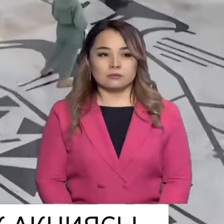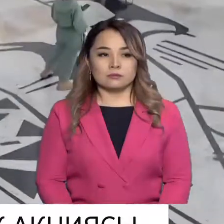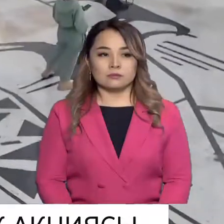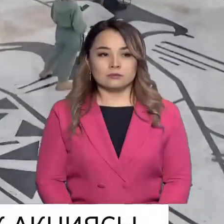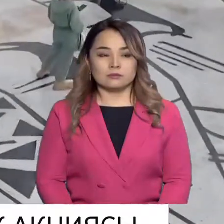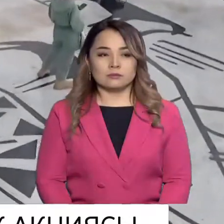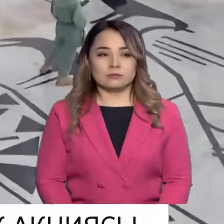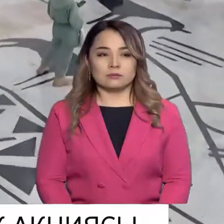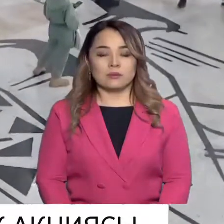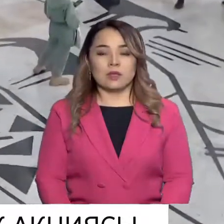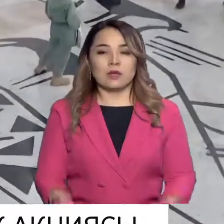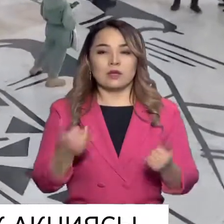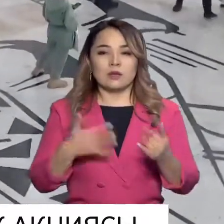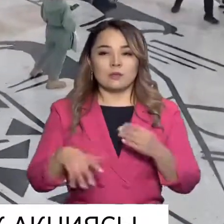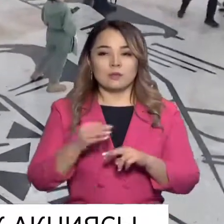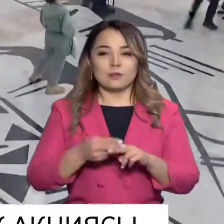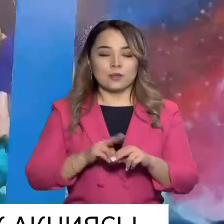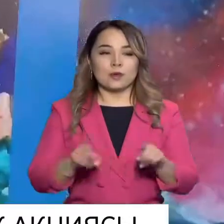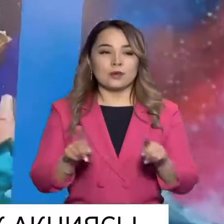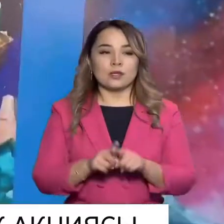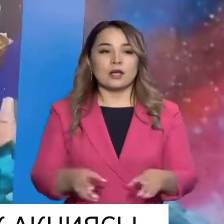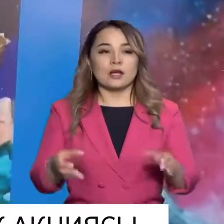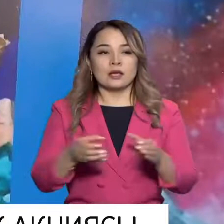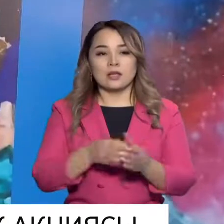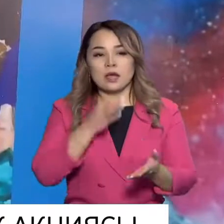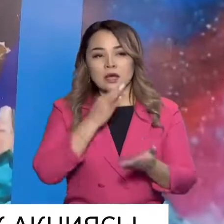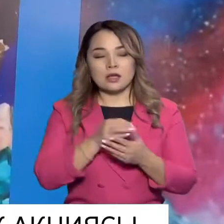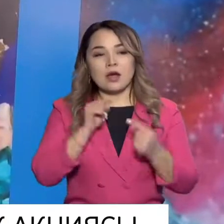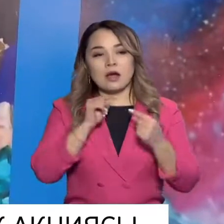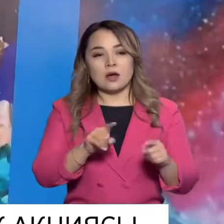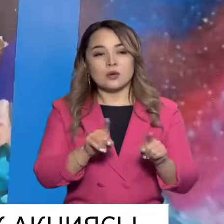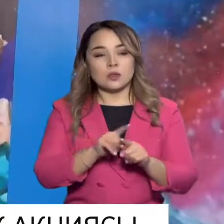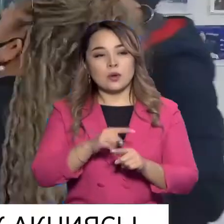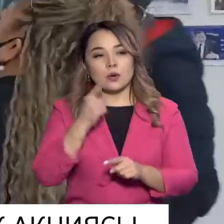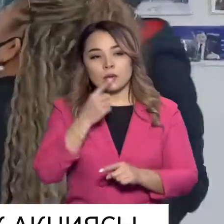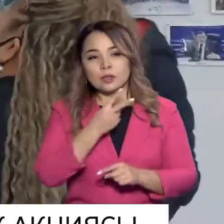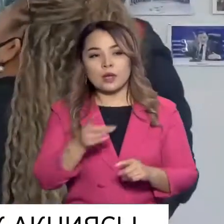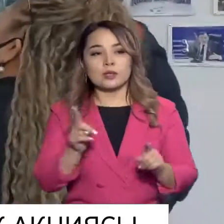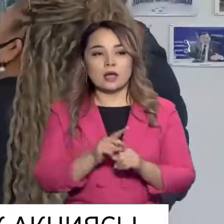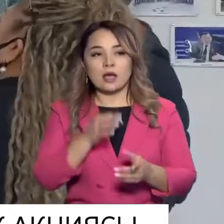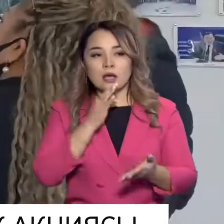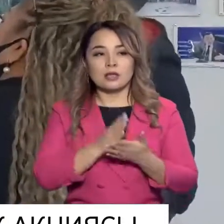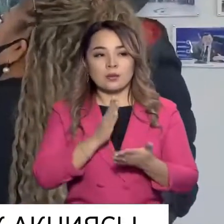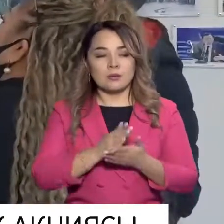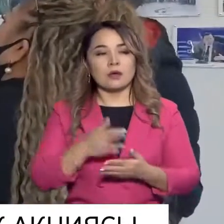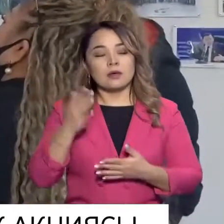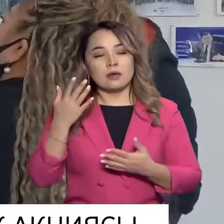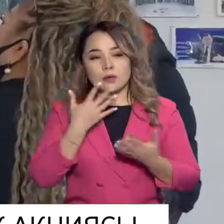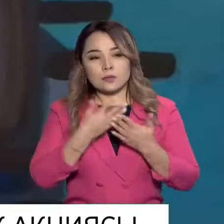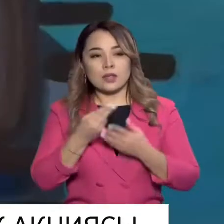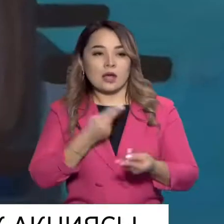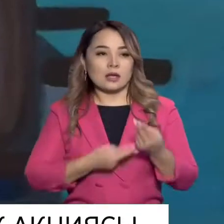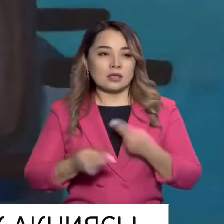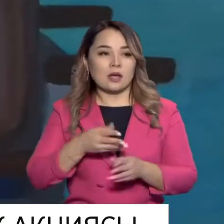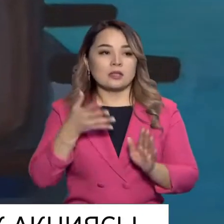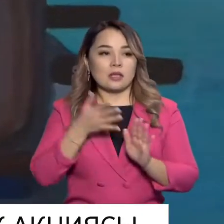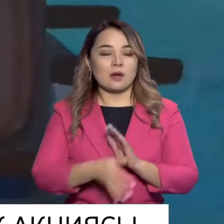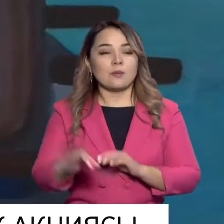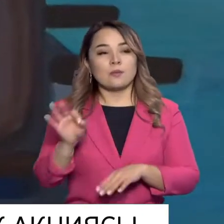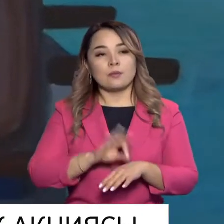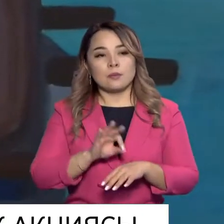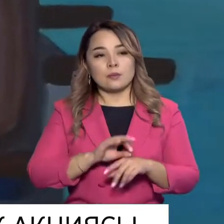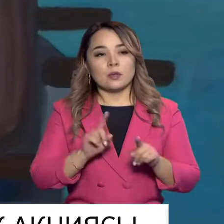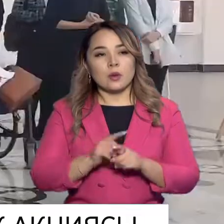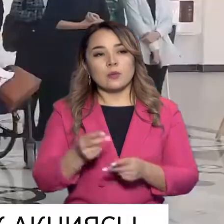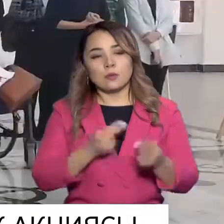Ал көрме павильонында қала жастары өздерінің сыбайлас жемқорлыққа қарсымыз деген көзқарастарын білдіруге тырысты. Қиялына ерік берген олар бұл індеттің қасіретін